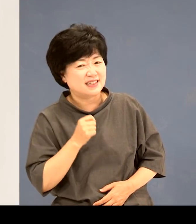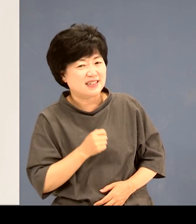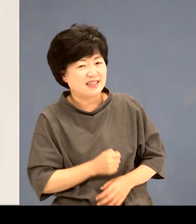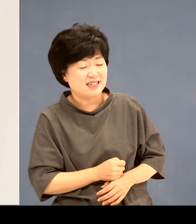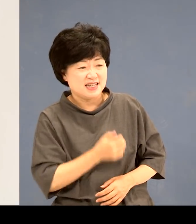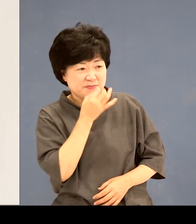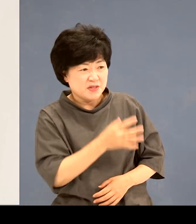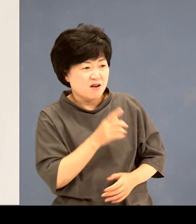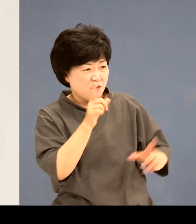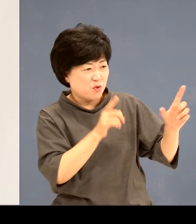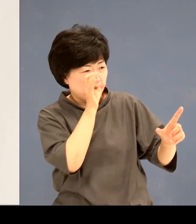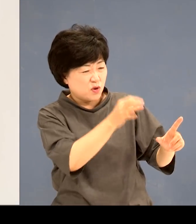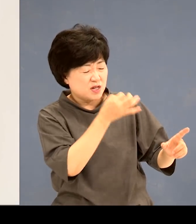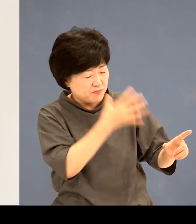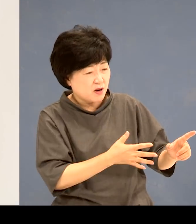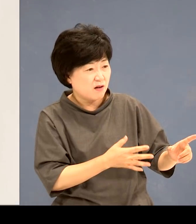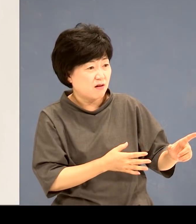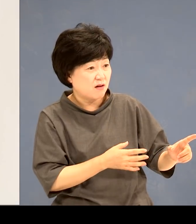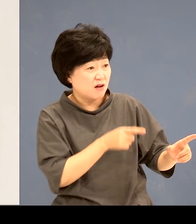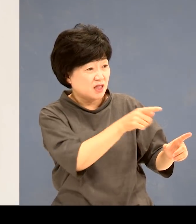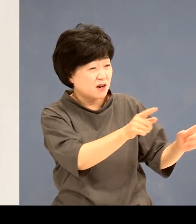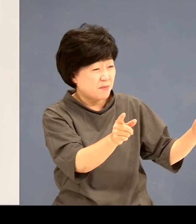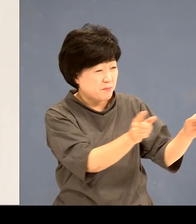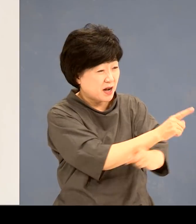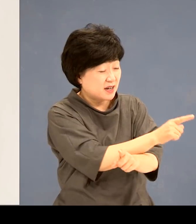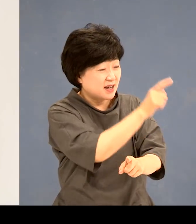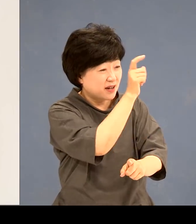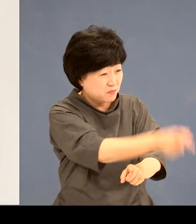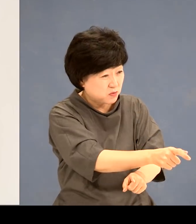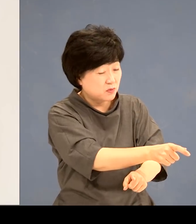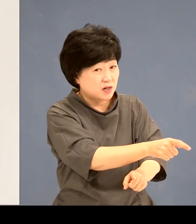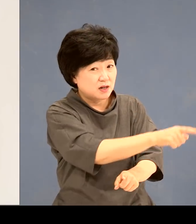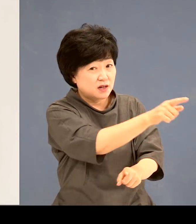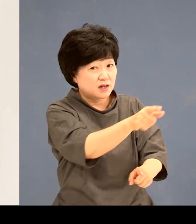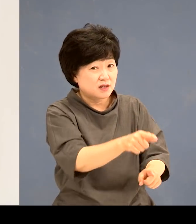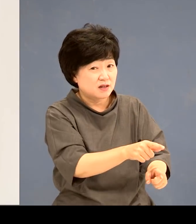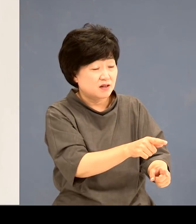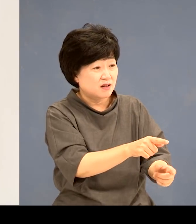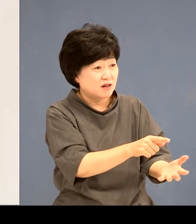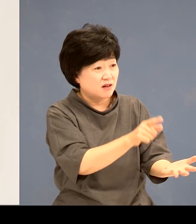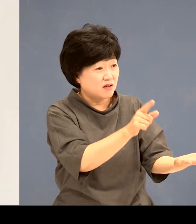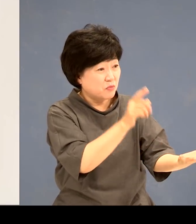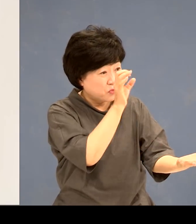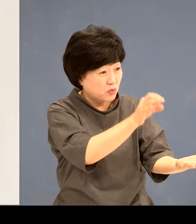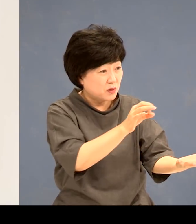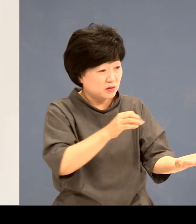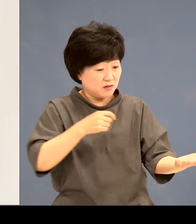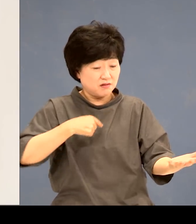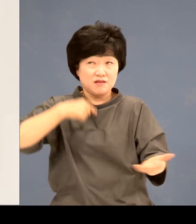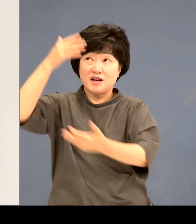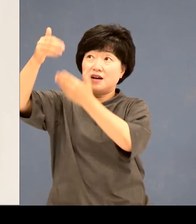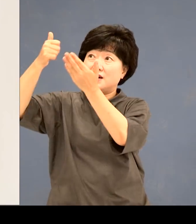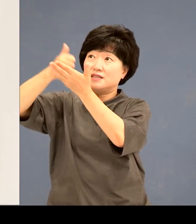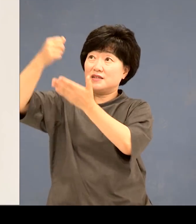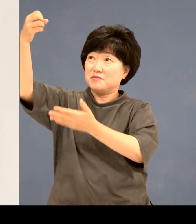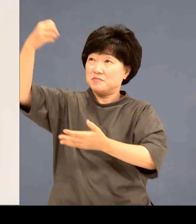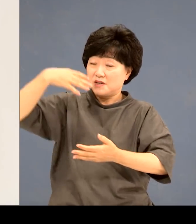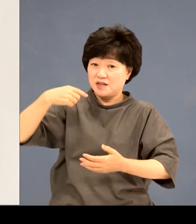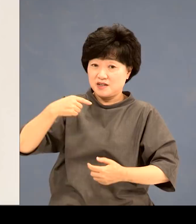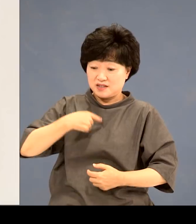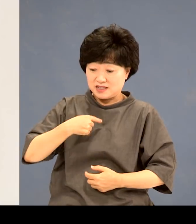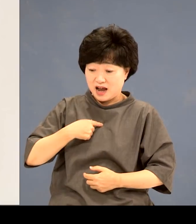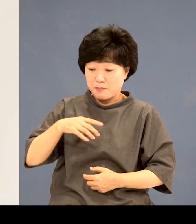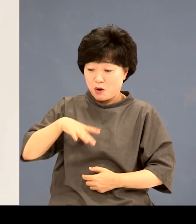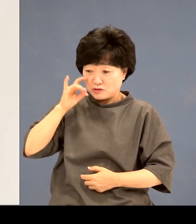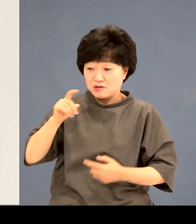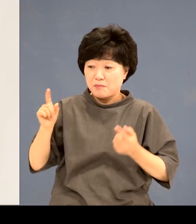분노내고 짜증내고 막 힘들어하지. 나는 그들이 안 바뀌는 그들을 보면서 나는 너부터 먼저 바꾸고